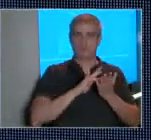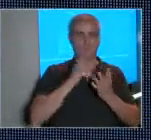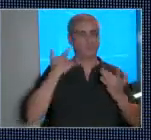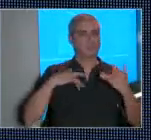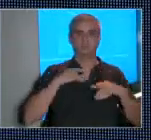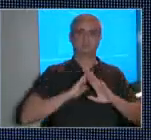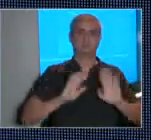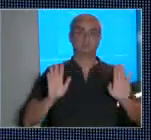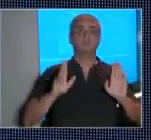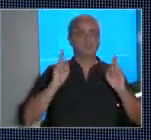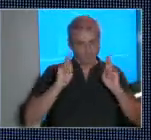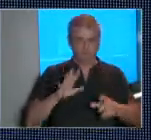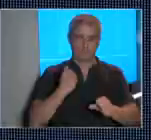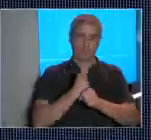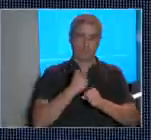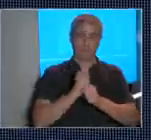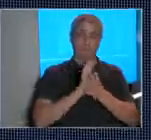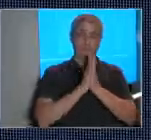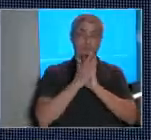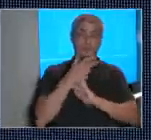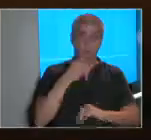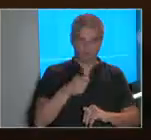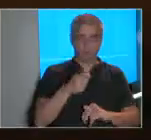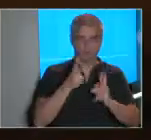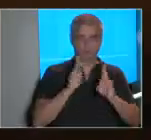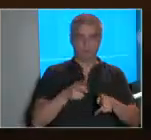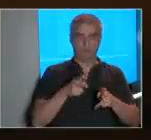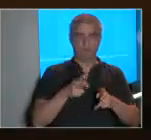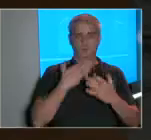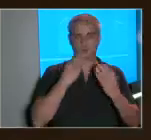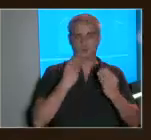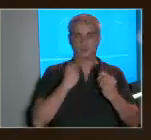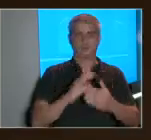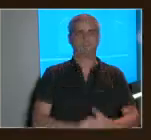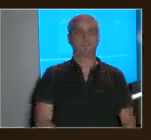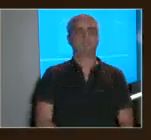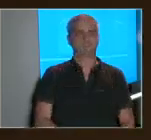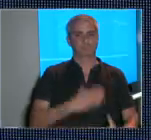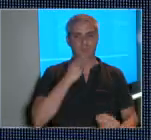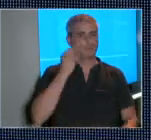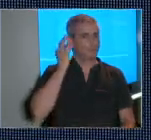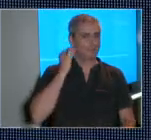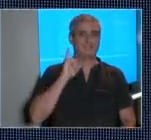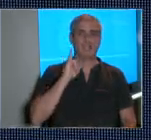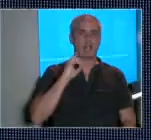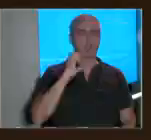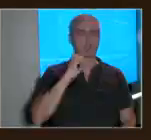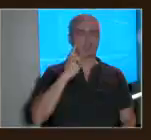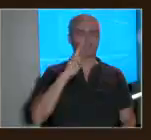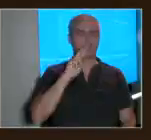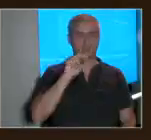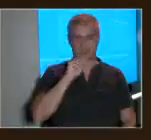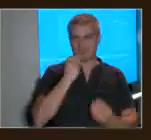לתירוצים, ויש מה לעשות. השינוי הזה הוא אפשרי. תודה רבה. תודה רבה לגברת יעל כהן פרן על